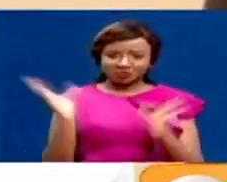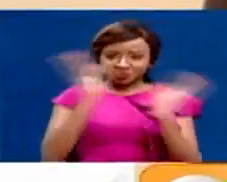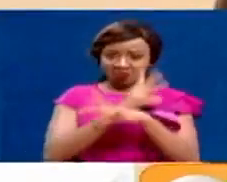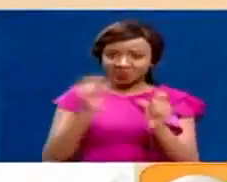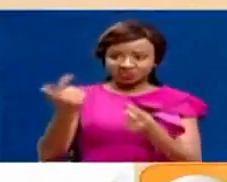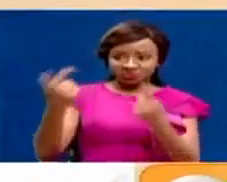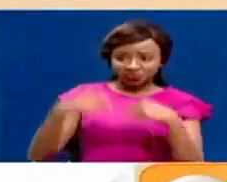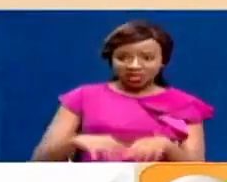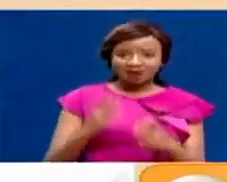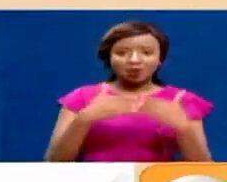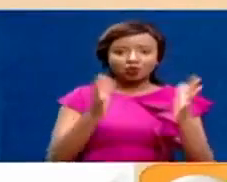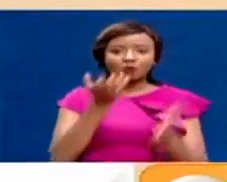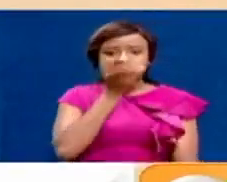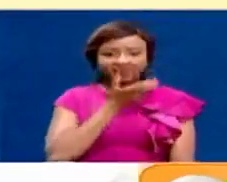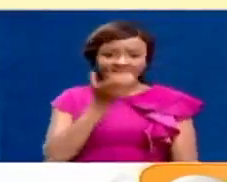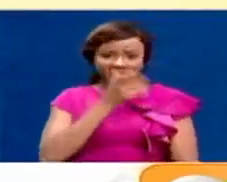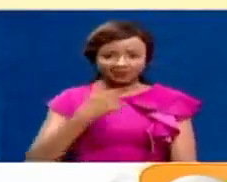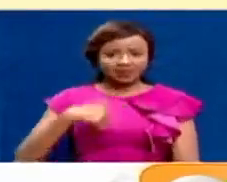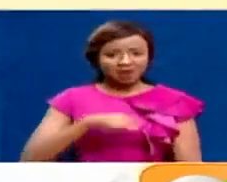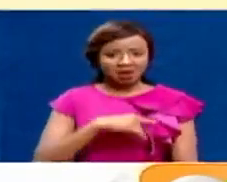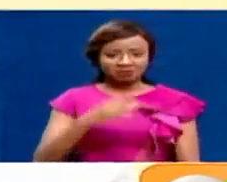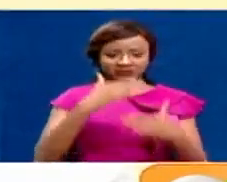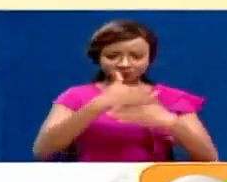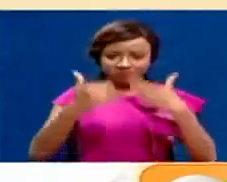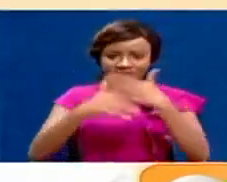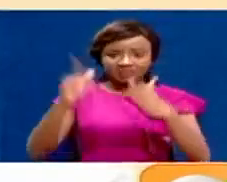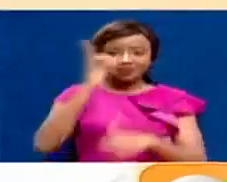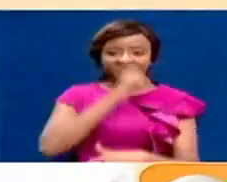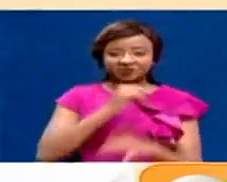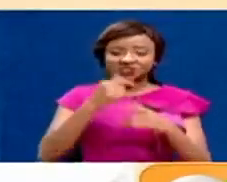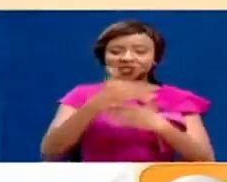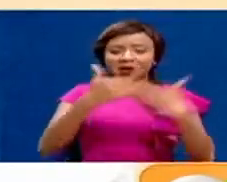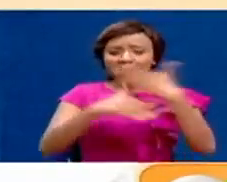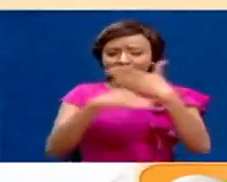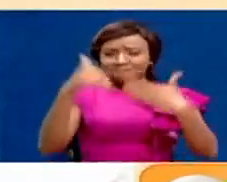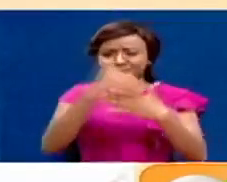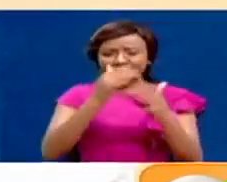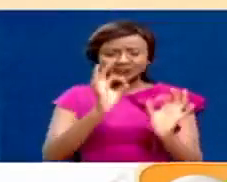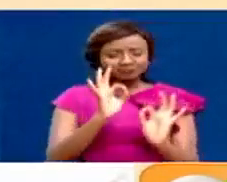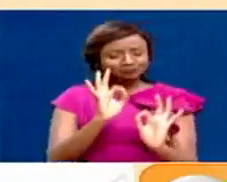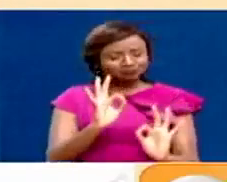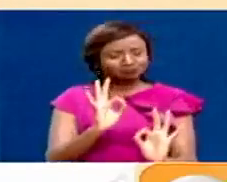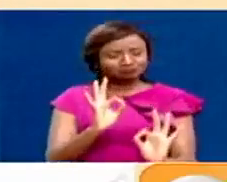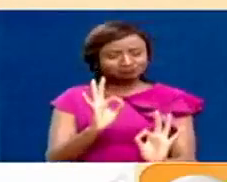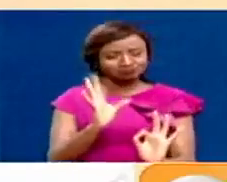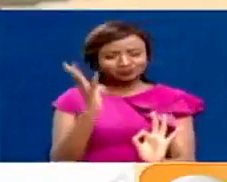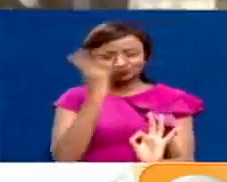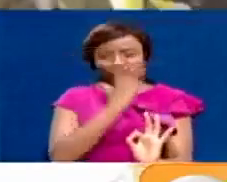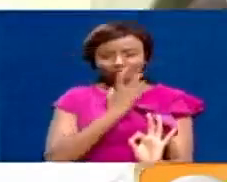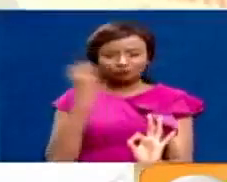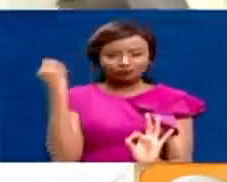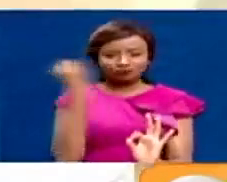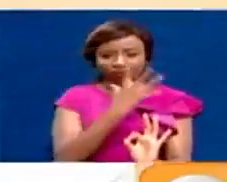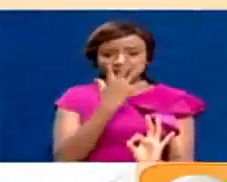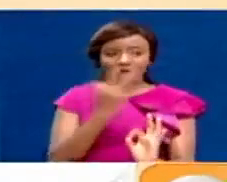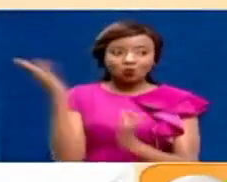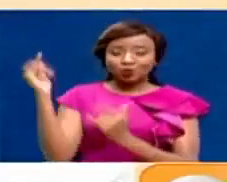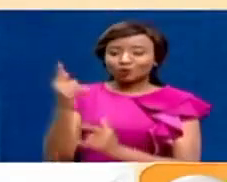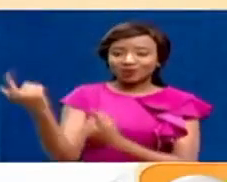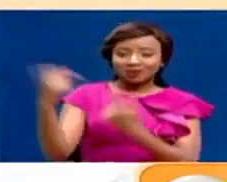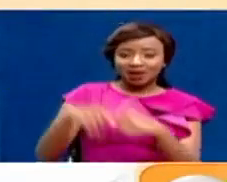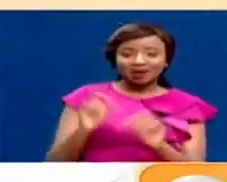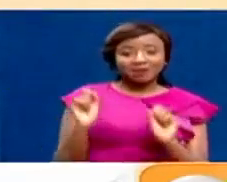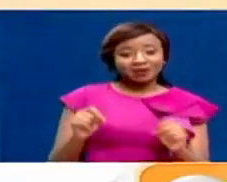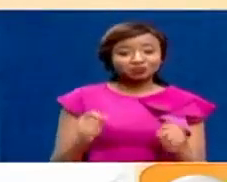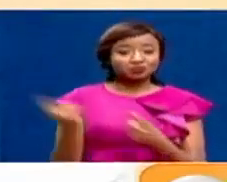atakuja atufungulie stadium yetu ambayo imejengwa. Imejengwa kwa kiwango ambacho ni safi sana na tulikuwa tunamtegemea akuje